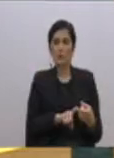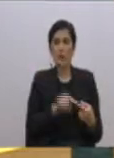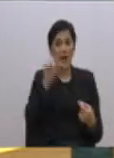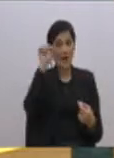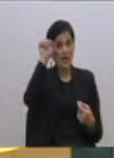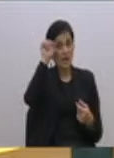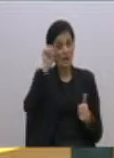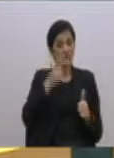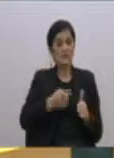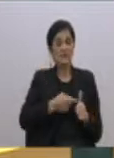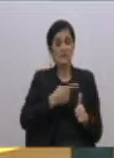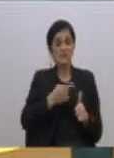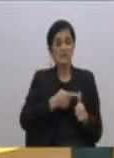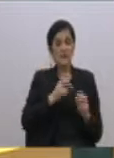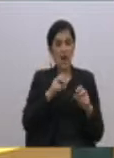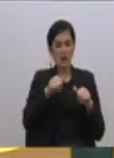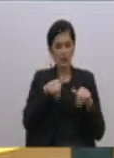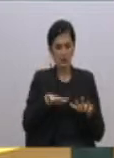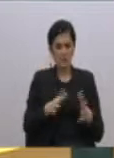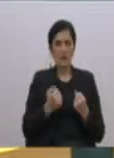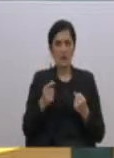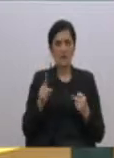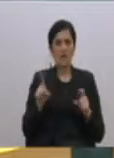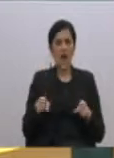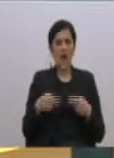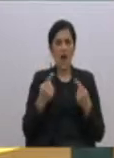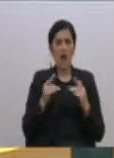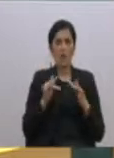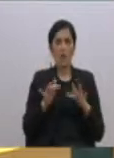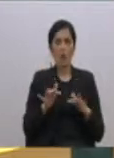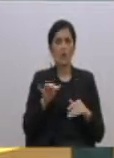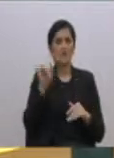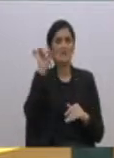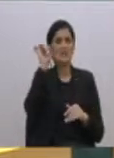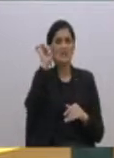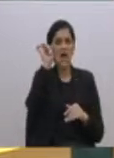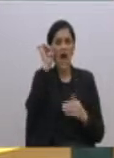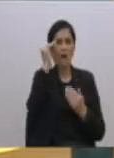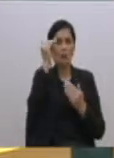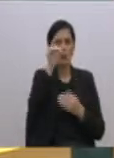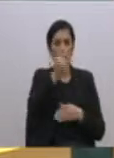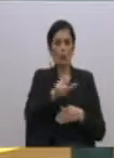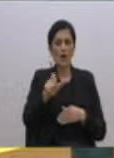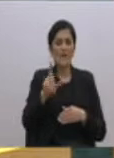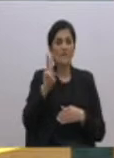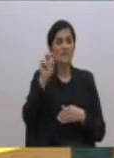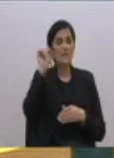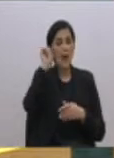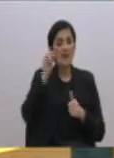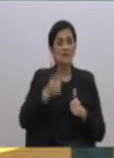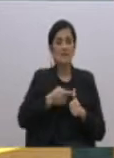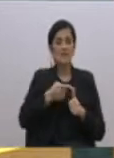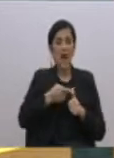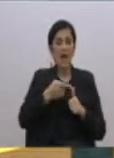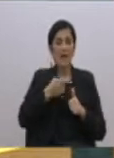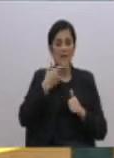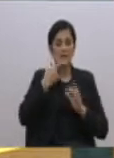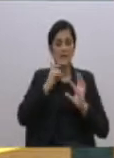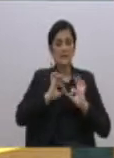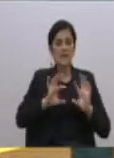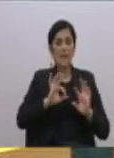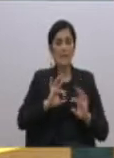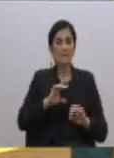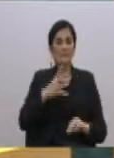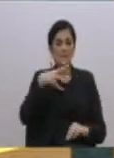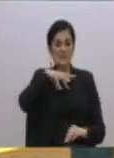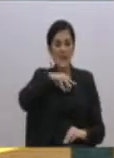დაკავშირებული სახელით გადაწყვეტილების მიღებასთან და მას სახთო ხალხი, ანუ ის ხალხი რომელიც ღმერთი სახელით საუბრობდნენ, ანუ სასულიერო